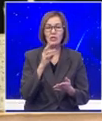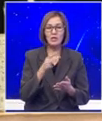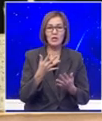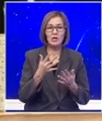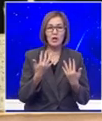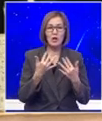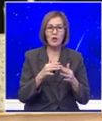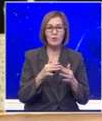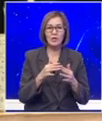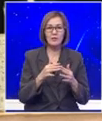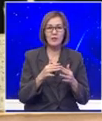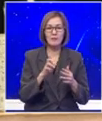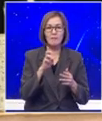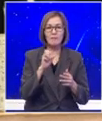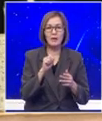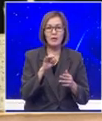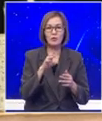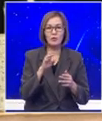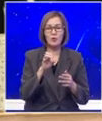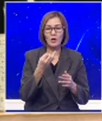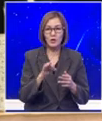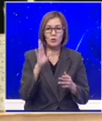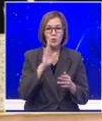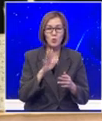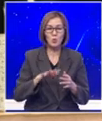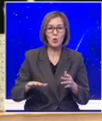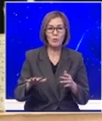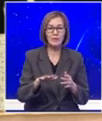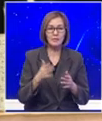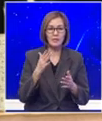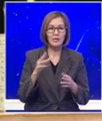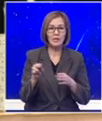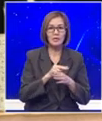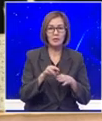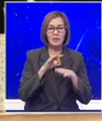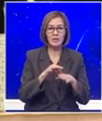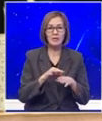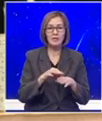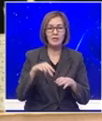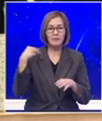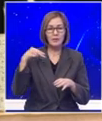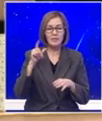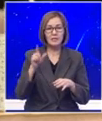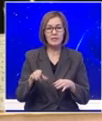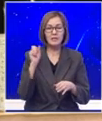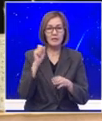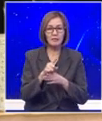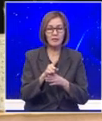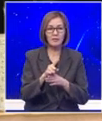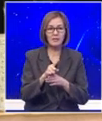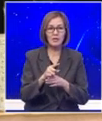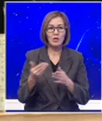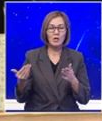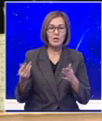маңызды Бартоғай су қоймасын білесіздер. Бартоғай су қоймасы осы президенттің тапсырмасына сәйкес 20 жаңа су